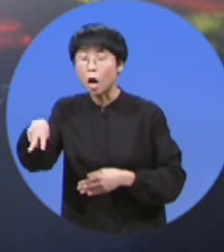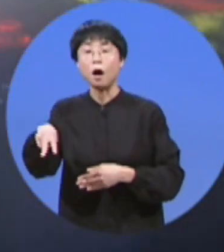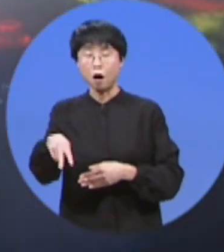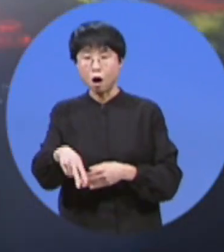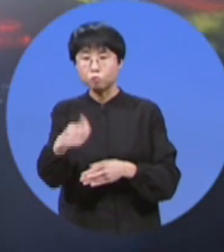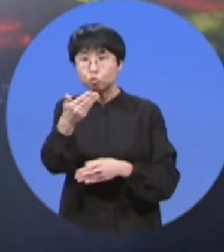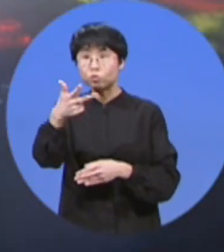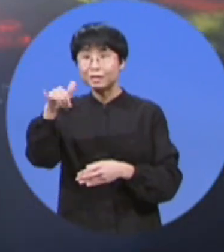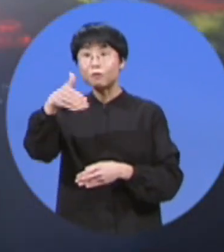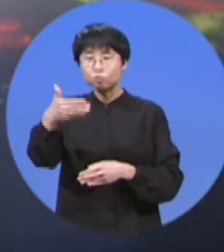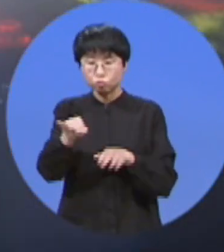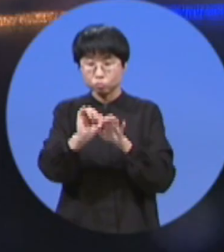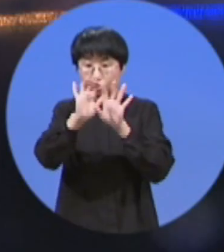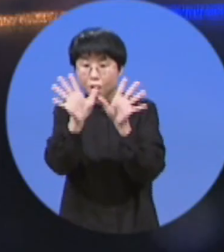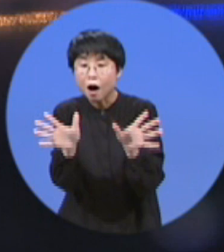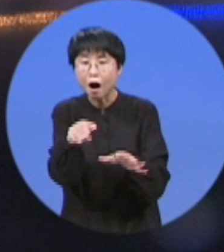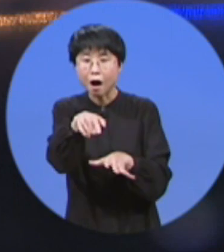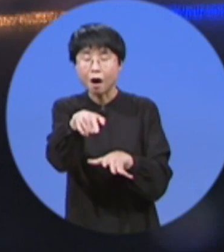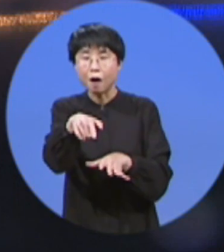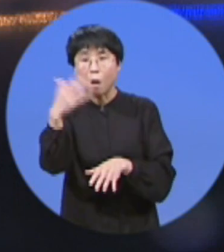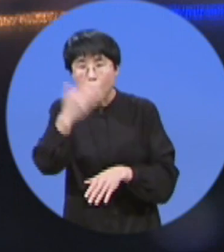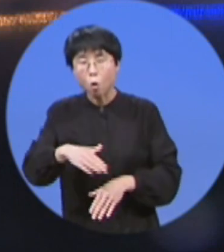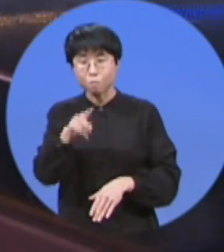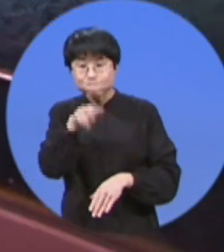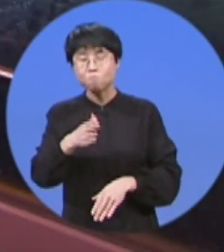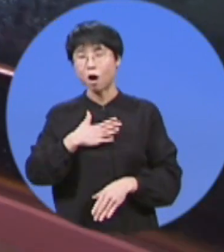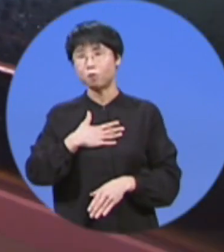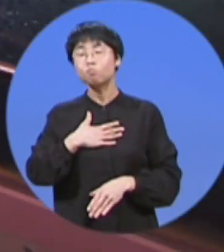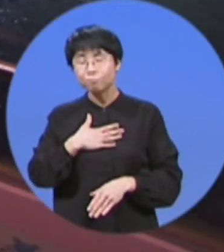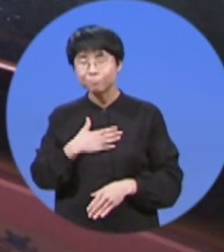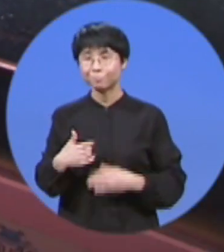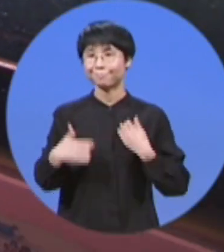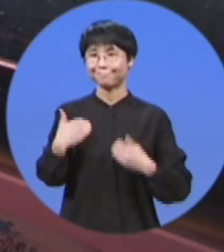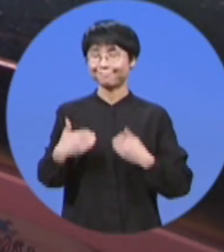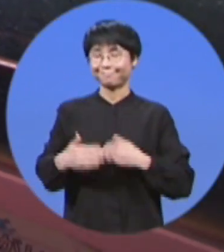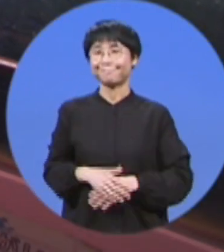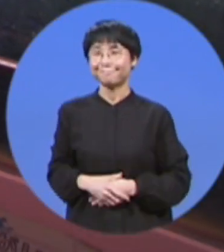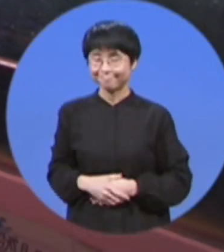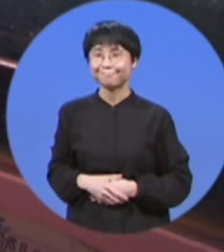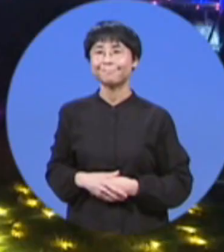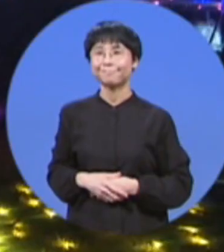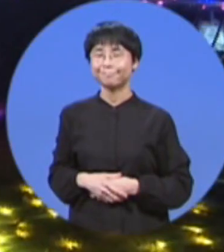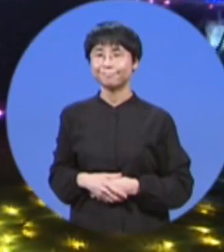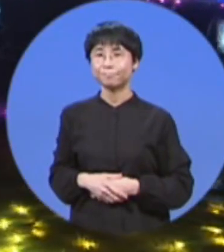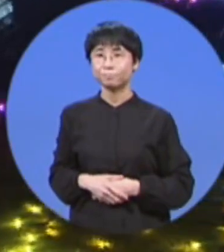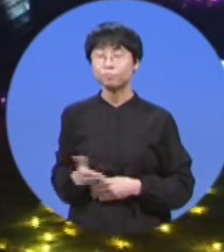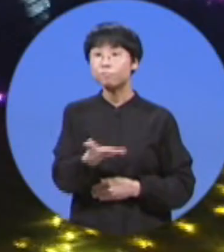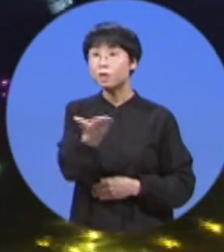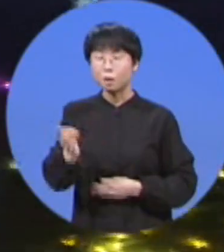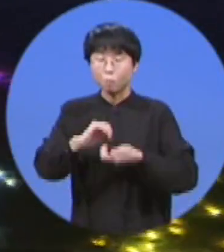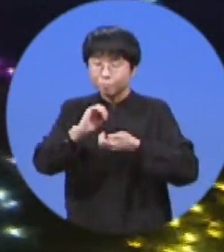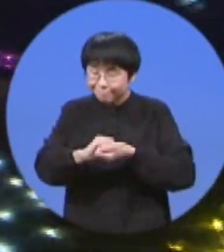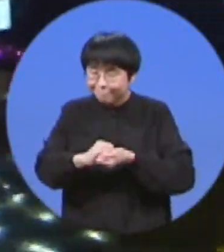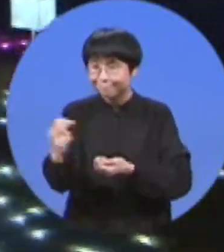羽って広がってたんだとか、またいろいろ分かることがあって、それも楽しいですね。皆さんもぜひ